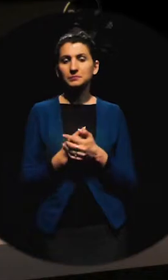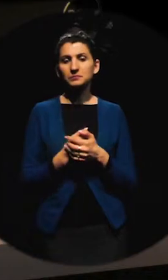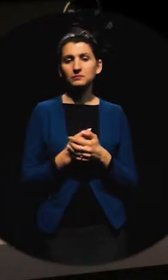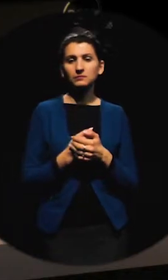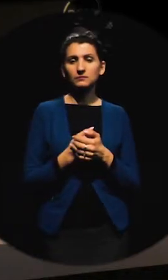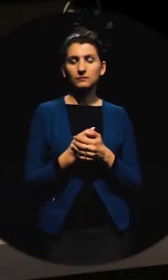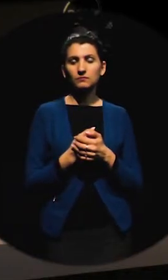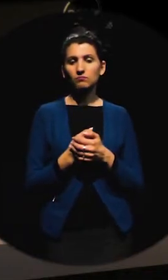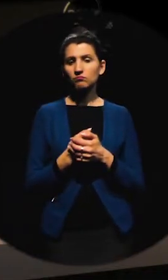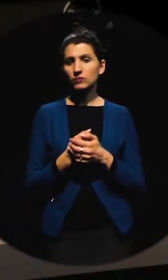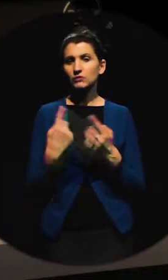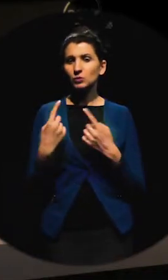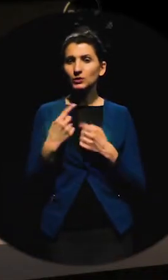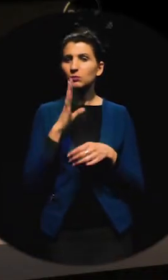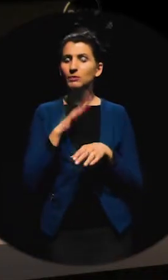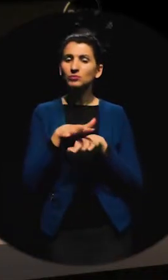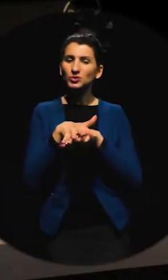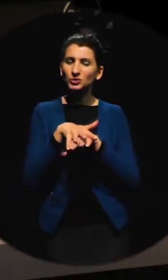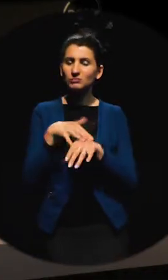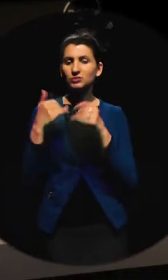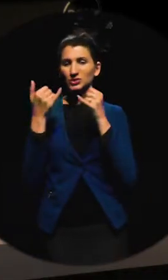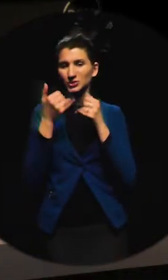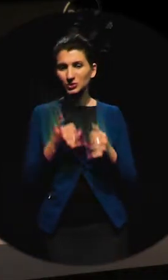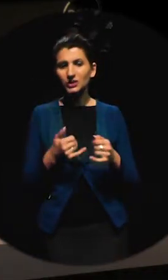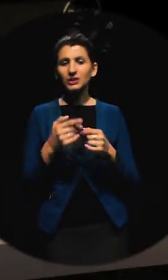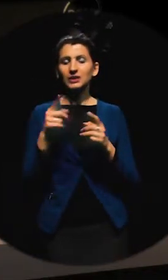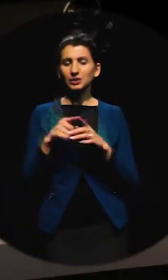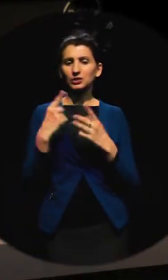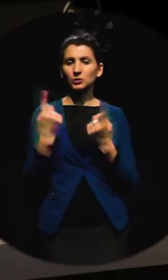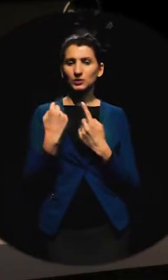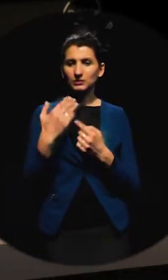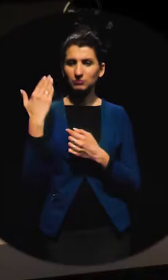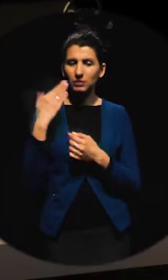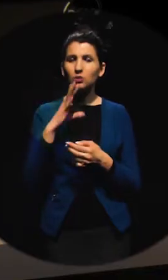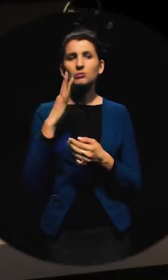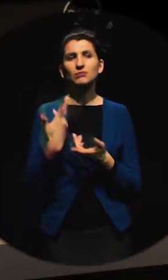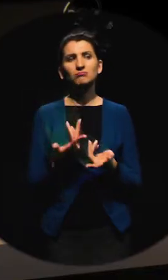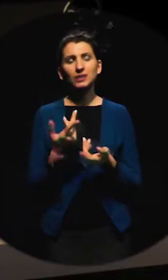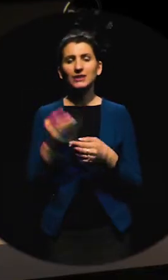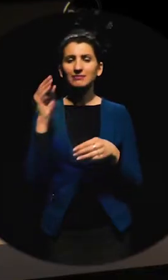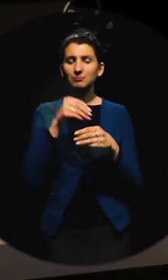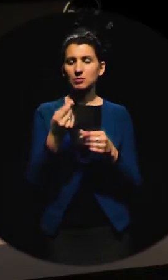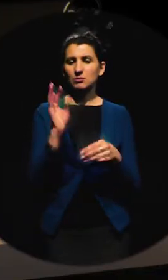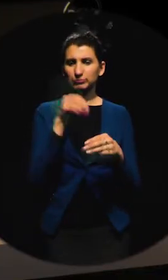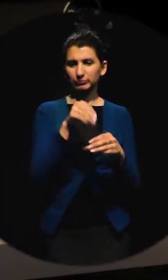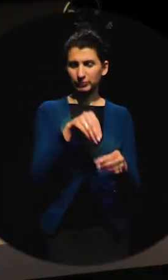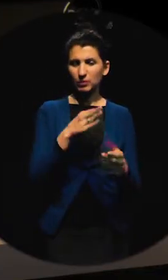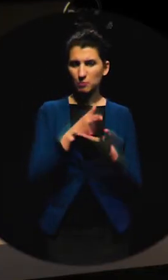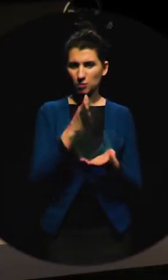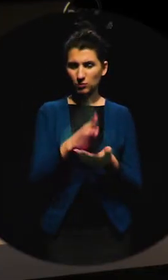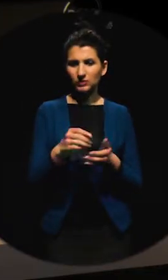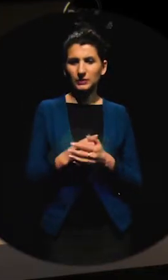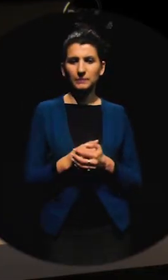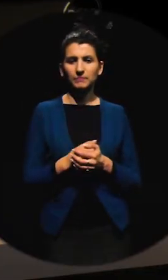sytuacji miłosierdzia, w sytuacji charytatywnej, w sytuacji daniny, czyli znowu jakby w tej sytuacji